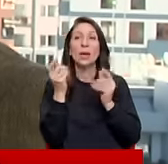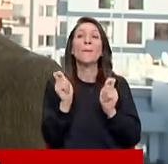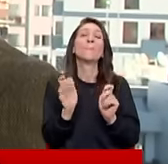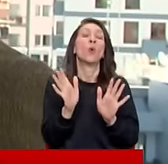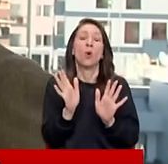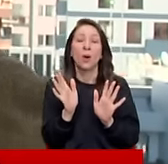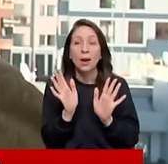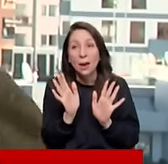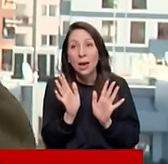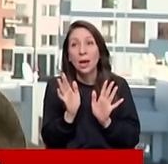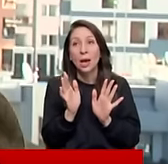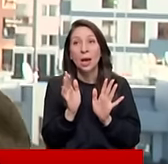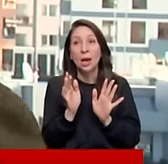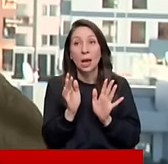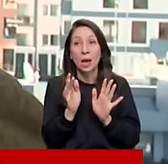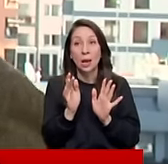yapamıyorlar. Yani